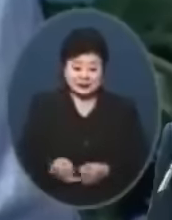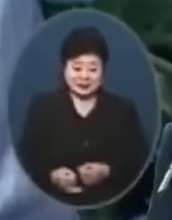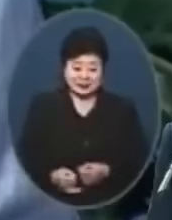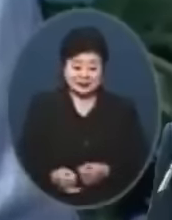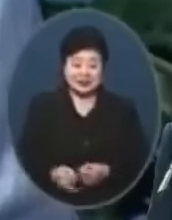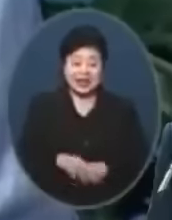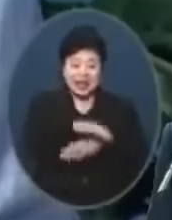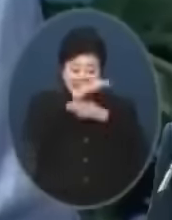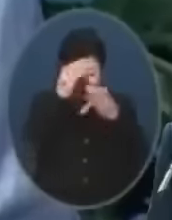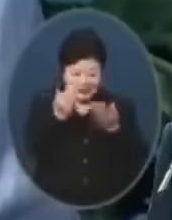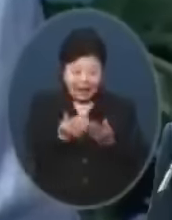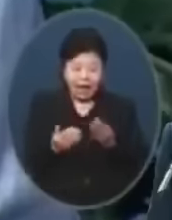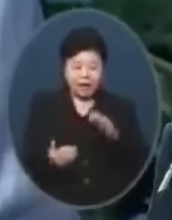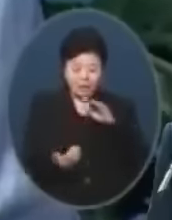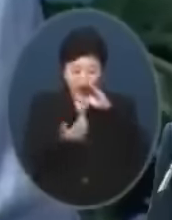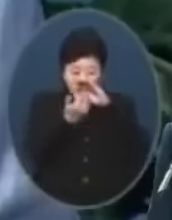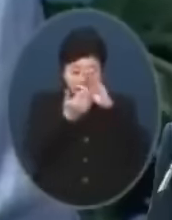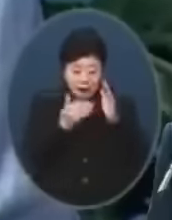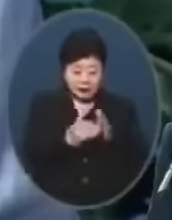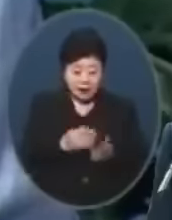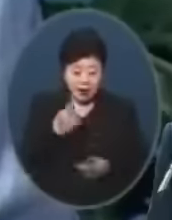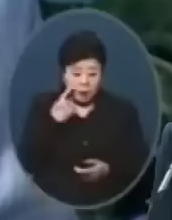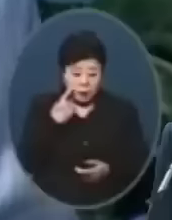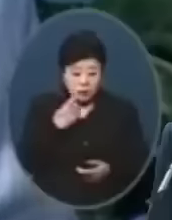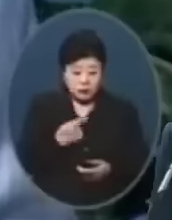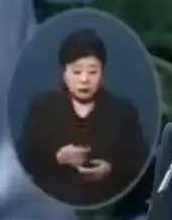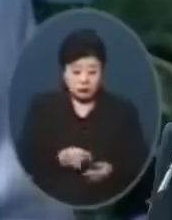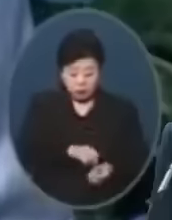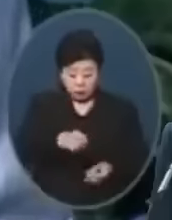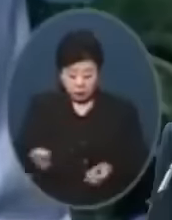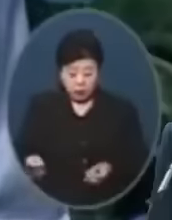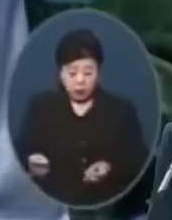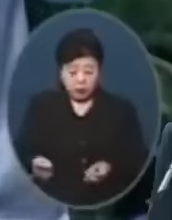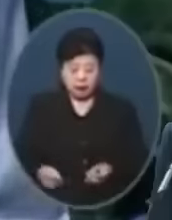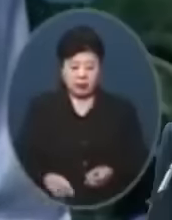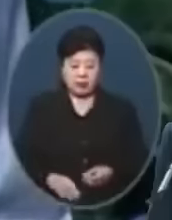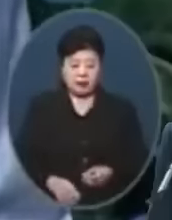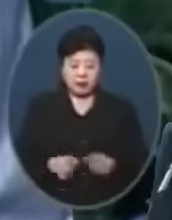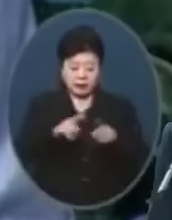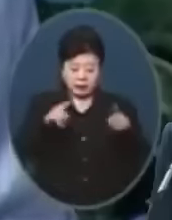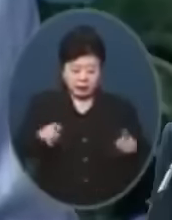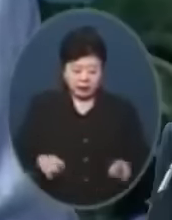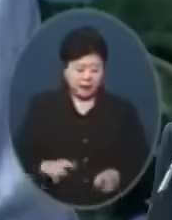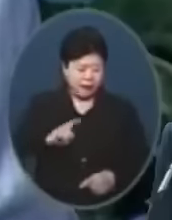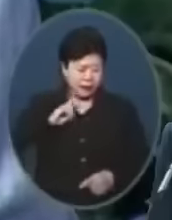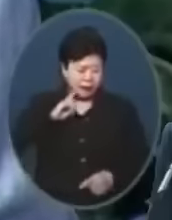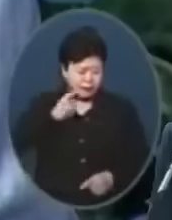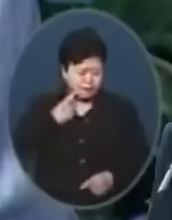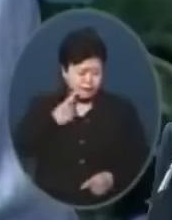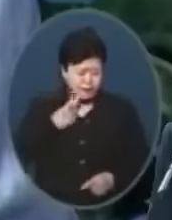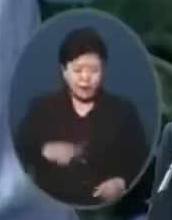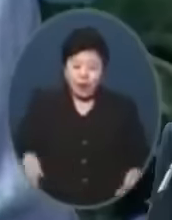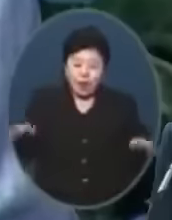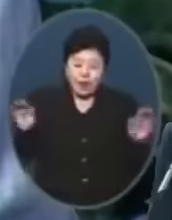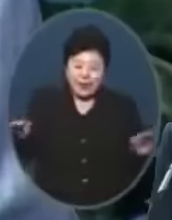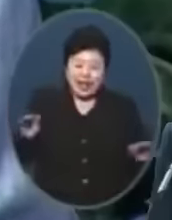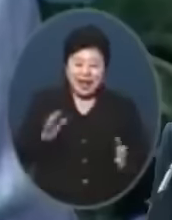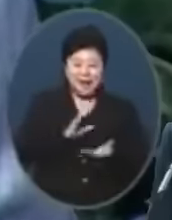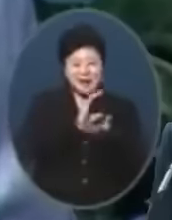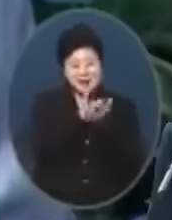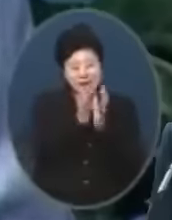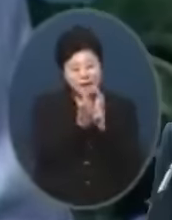다 떴다 하면서 수틀을 벗겨서 보니 왔다 나비가 날고 꽃이